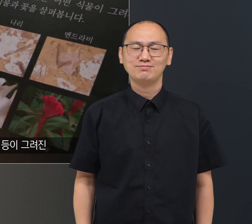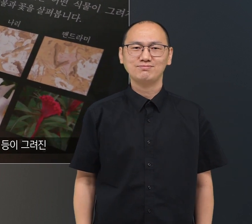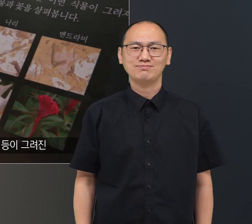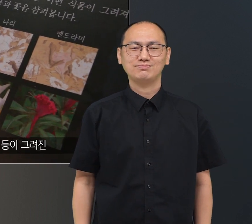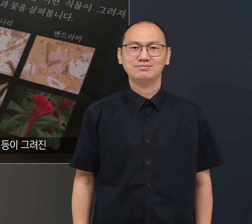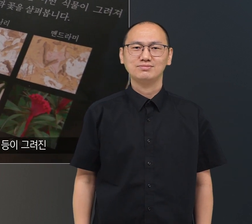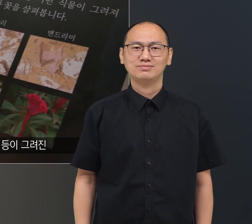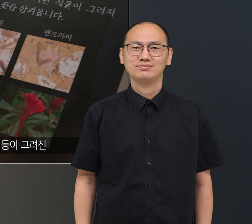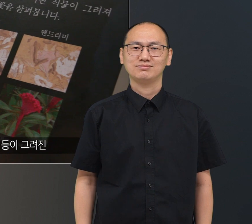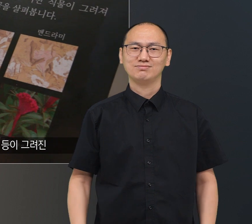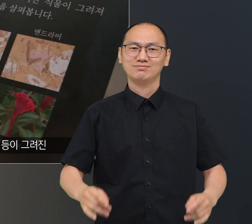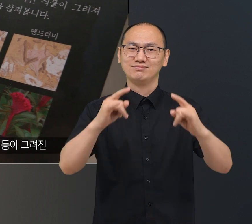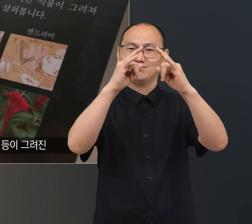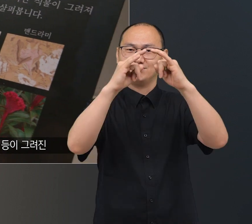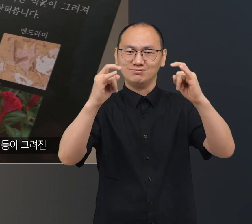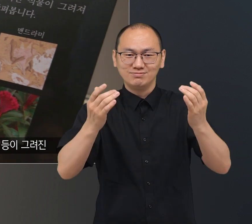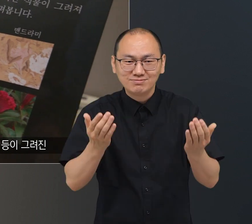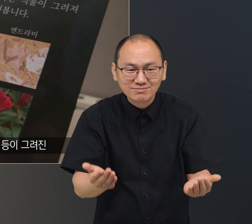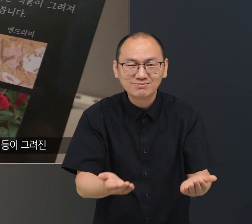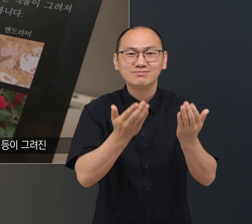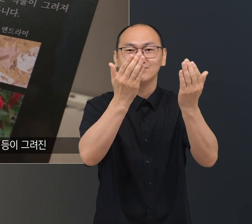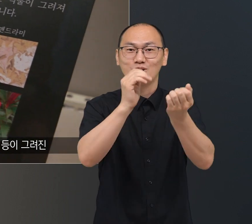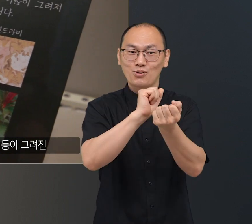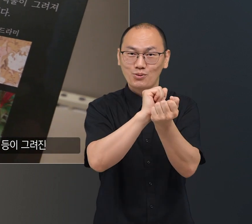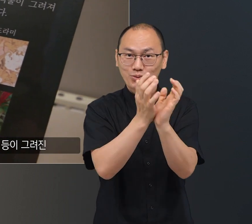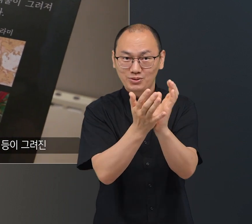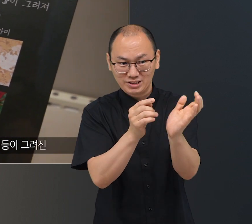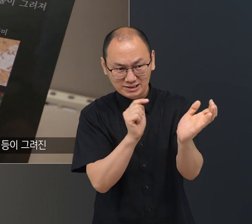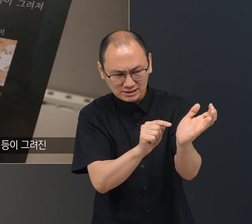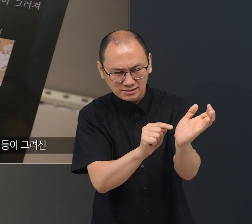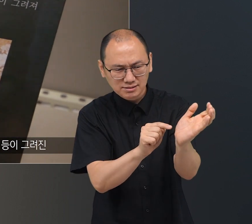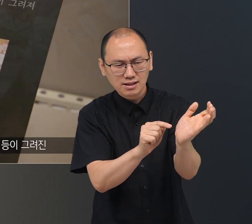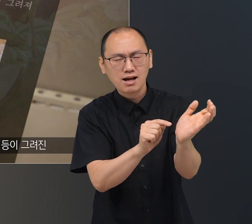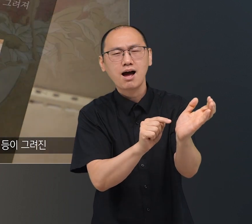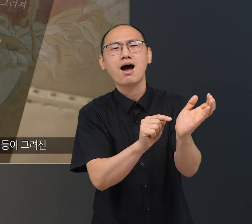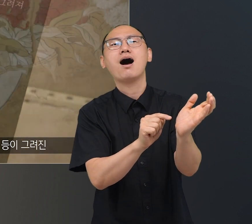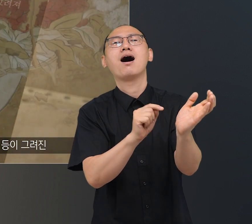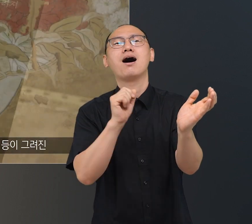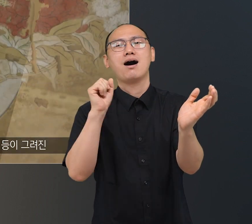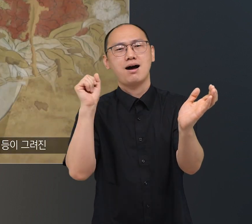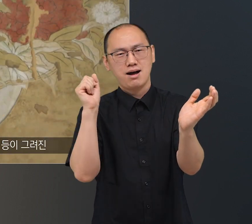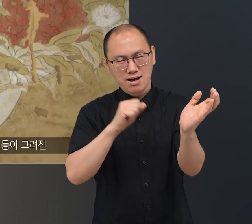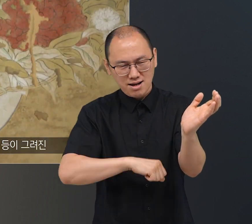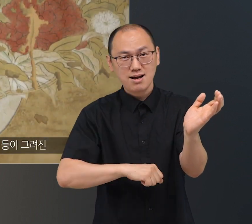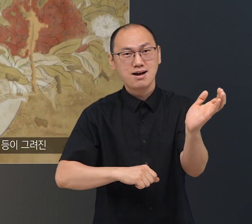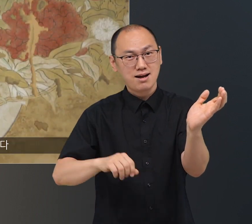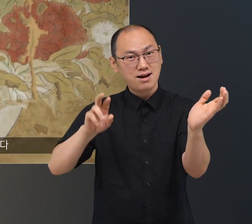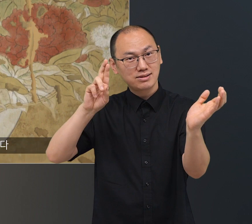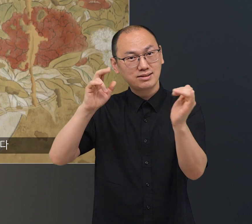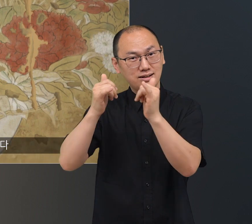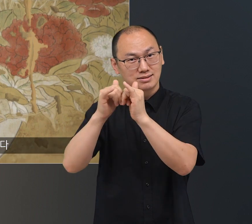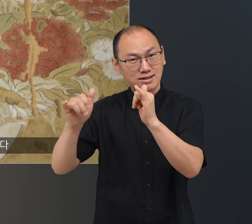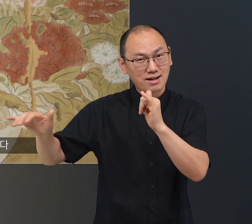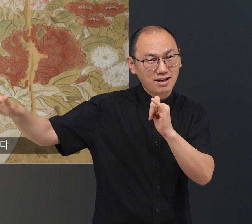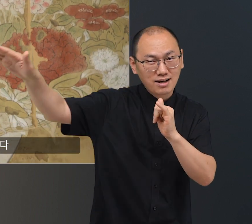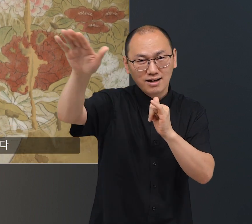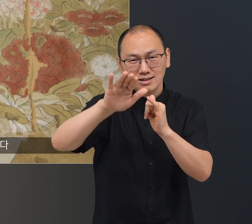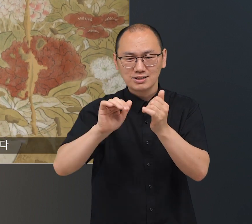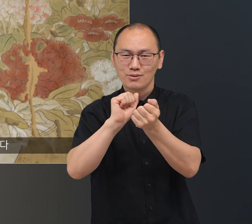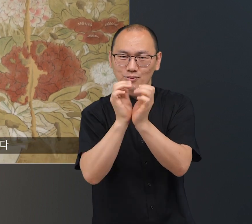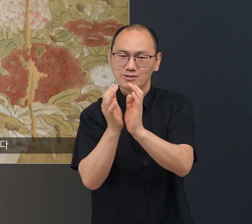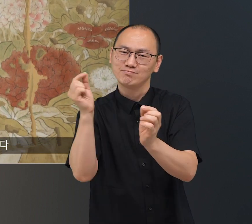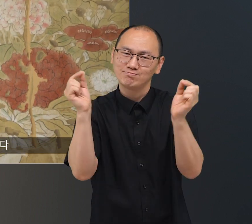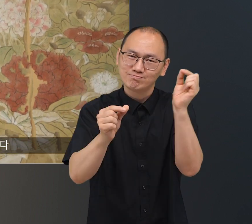이 밖에도 모란, 작약, 나리를 비롯해 연꽃, 부들, 버풀 등이 그려진 수덕사